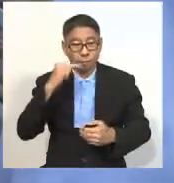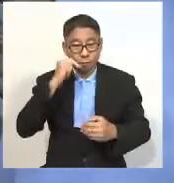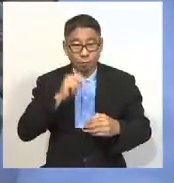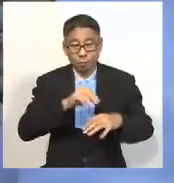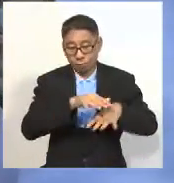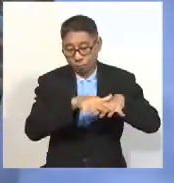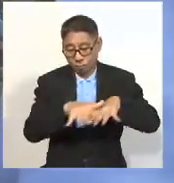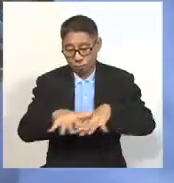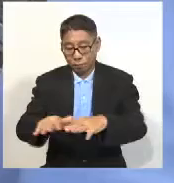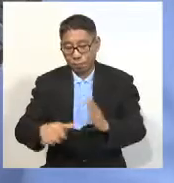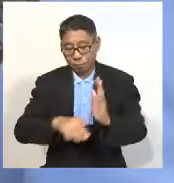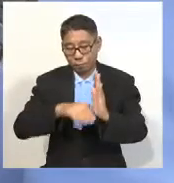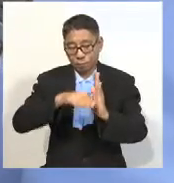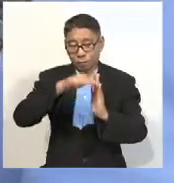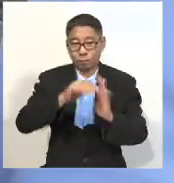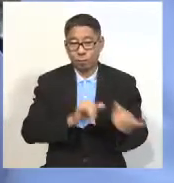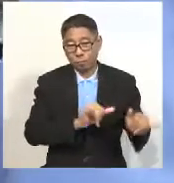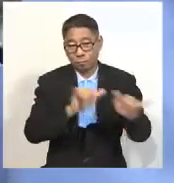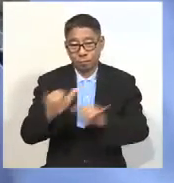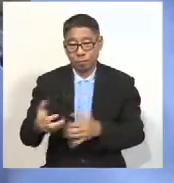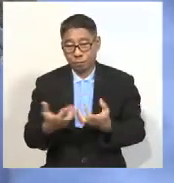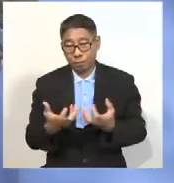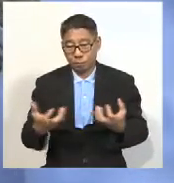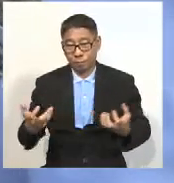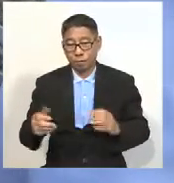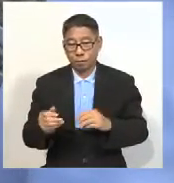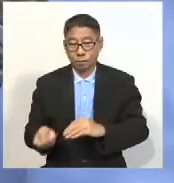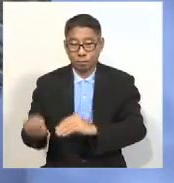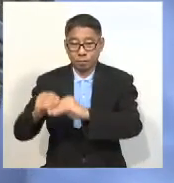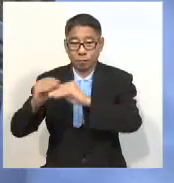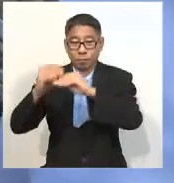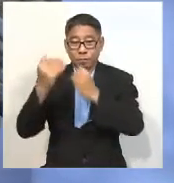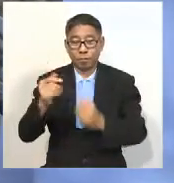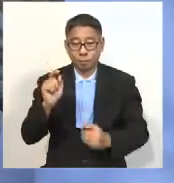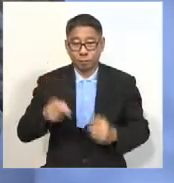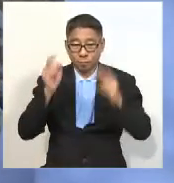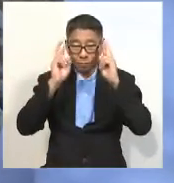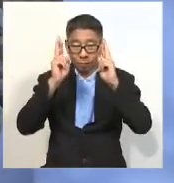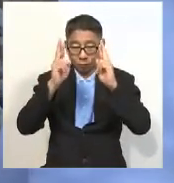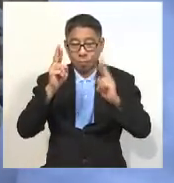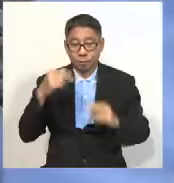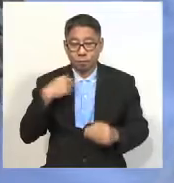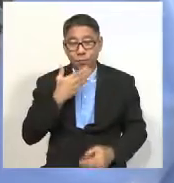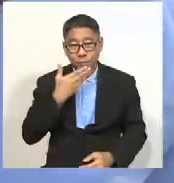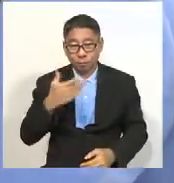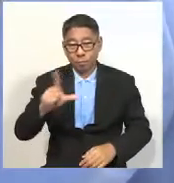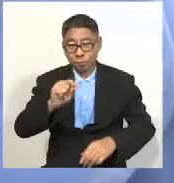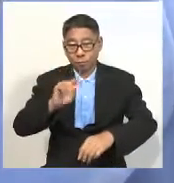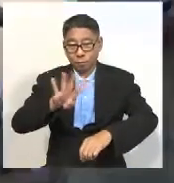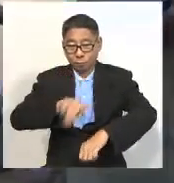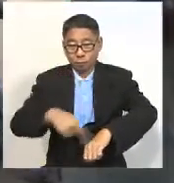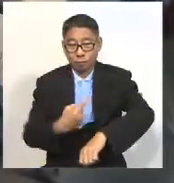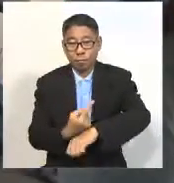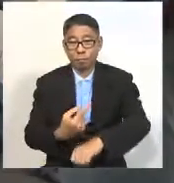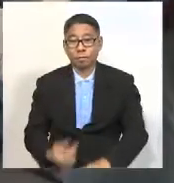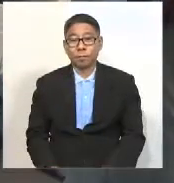าณน้ำที่จะสูงขึ้นให้ขนย้ายสิ่งของทรัพย์สินไปอยู่ในที่สูงนะคะก็เฝ้าระวังติดตามอย่างใกล้ชิดตลอด24ชั่วโมงค่ะ